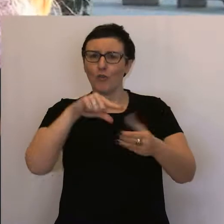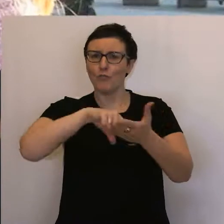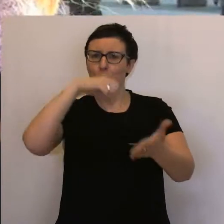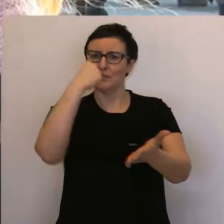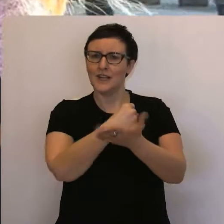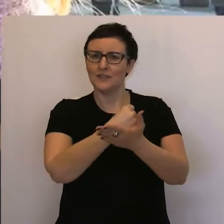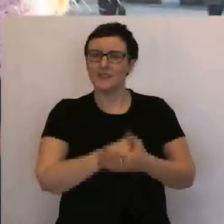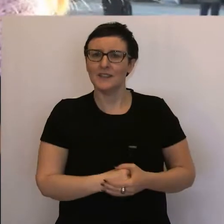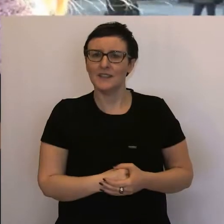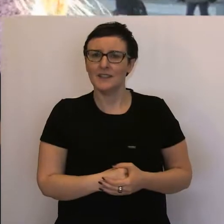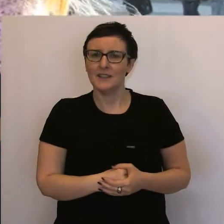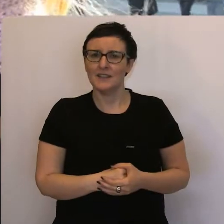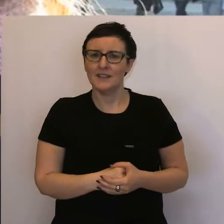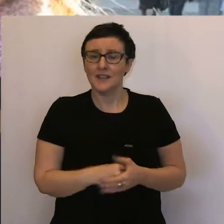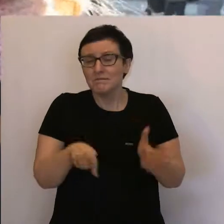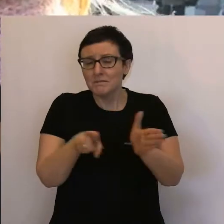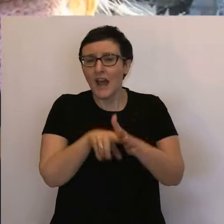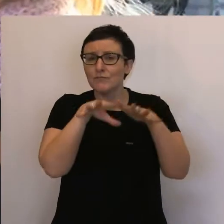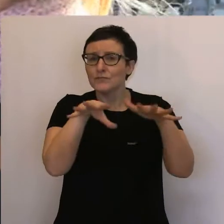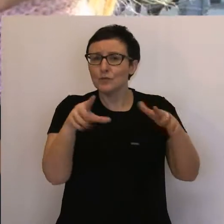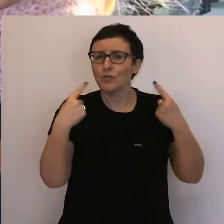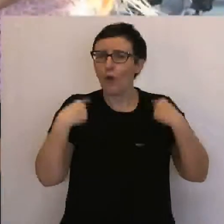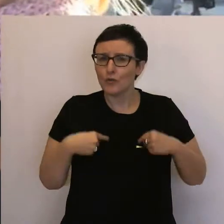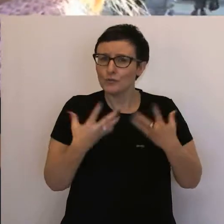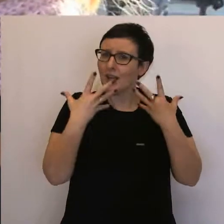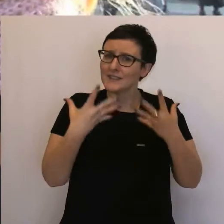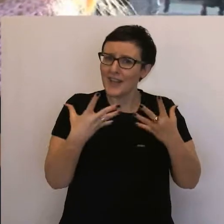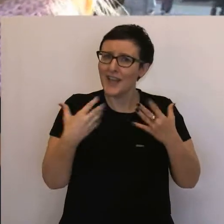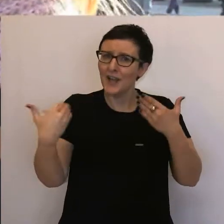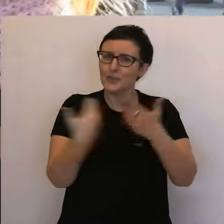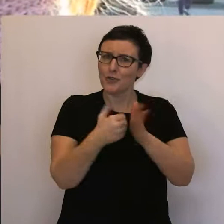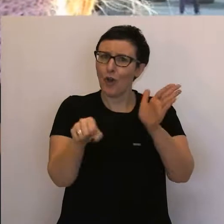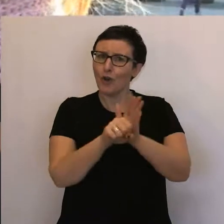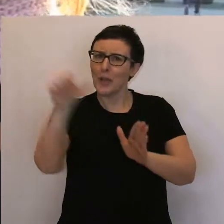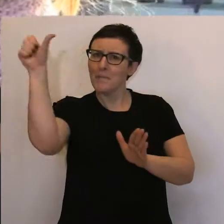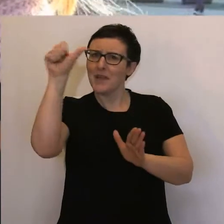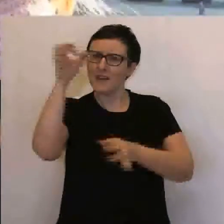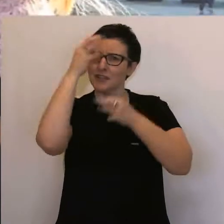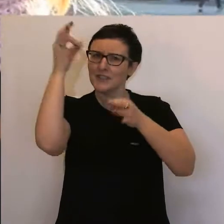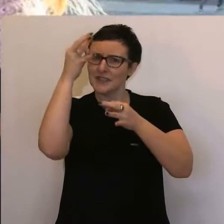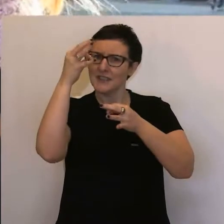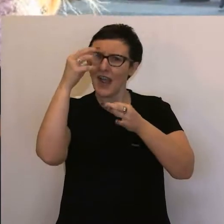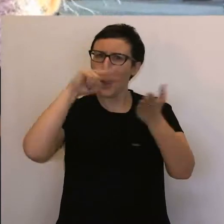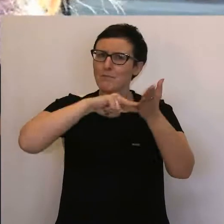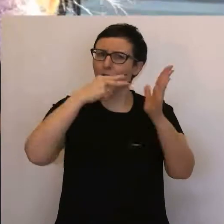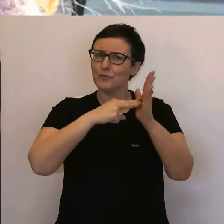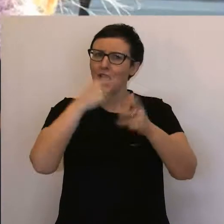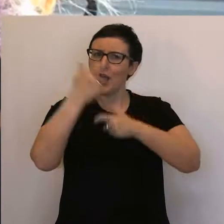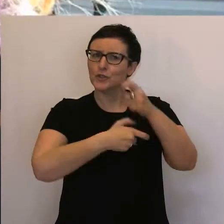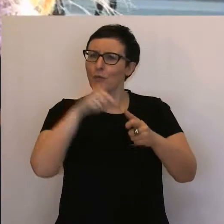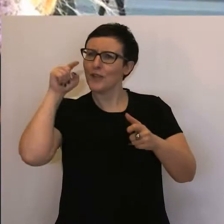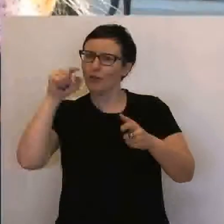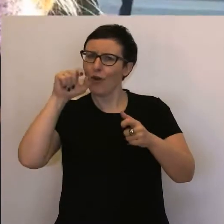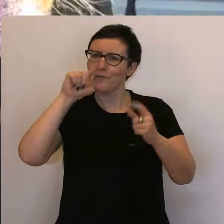postanowienia noworoczne. Chociaż dla niektórych jest to motywujące, także raczej taki zwyczaj, że się postanawia, a później